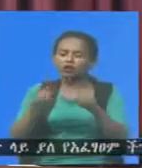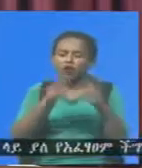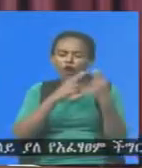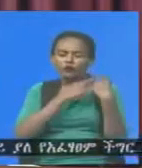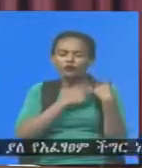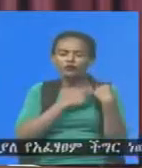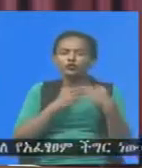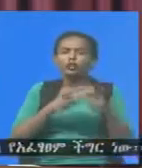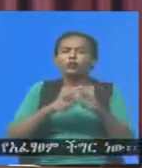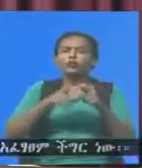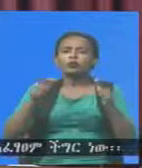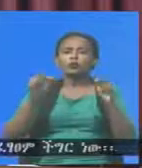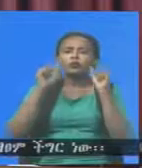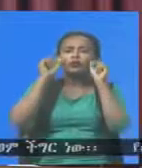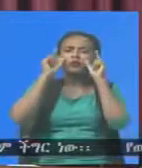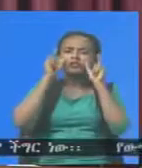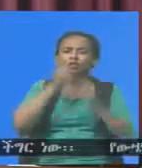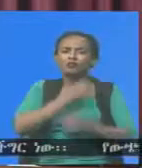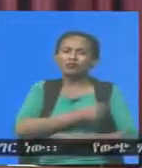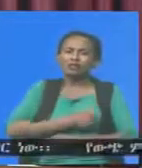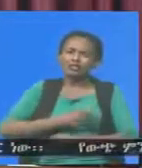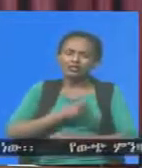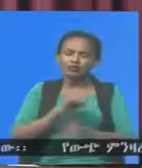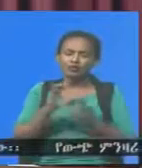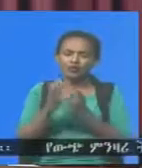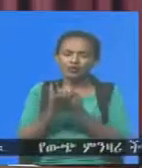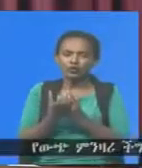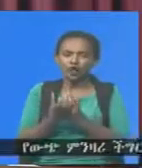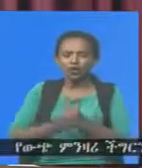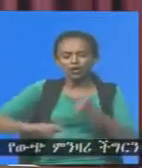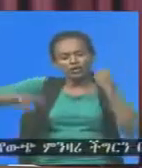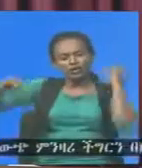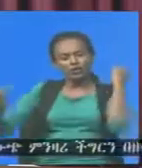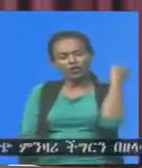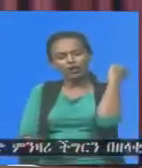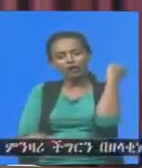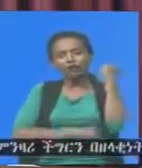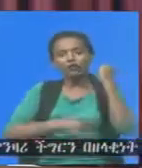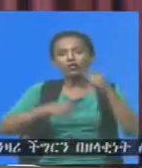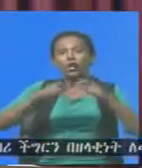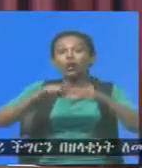በጣም በሚያስደንቅና በሚያሳዝን ሁኔታ የሚገርፉበት ብረት ዛሬም አለ።